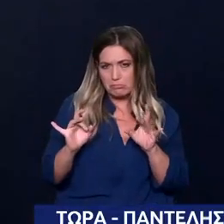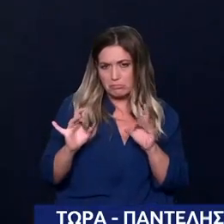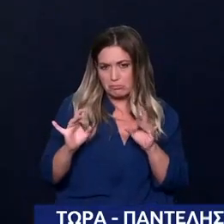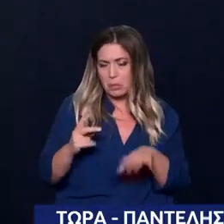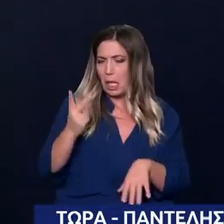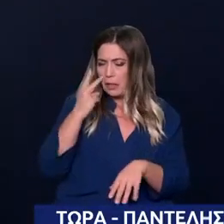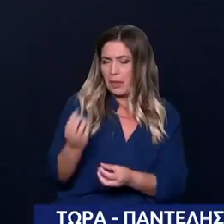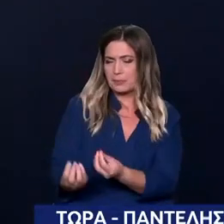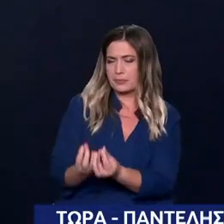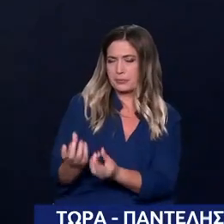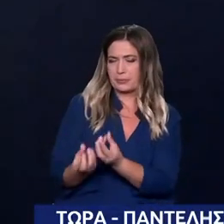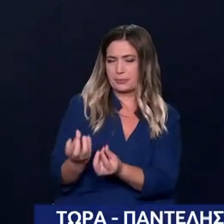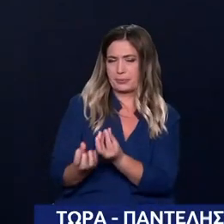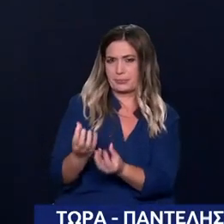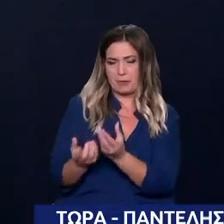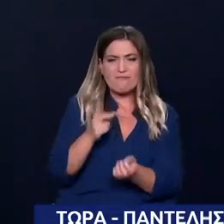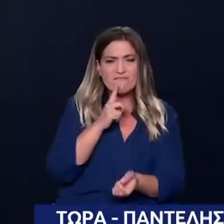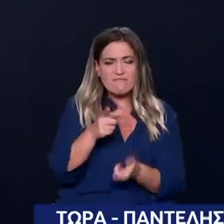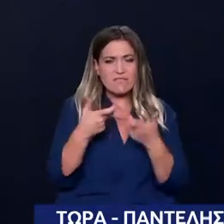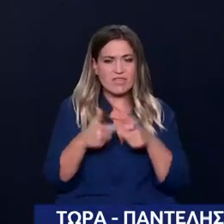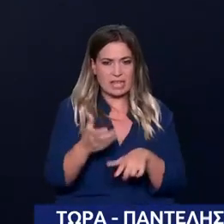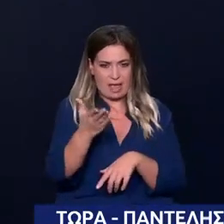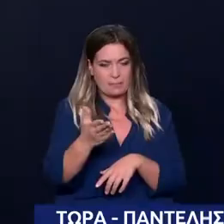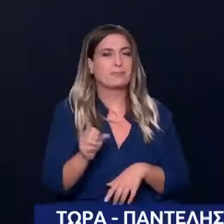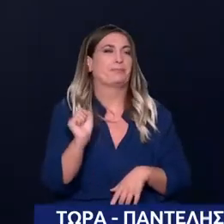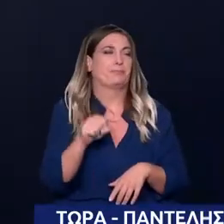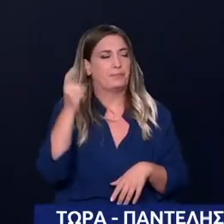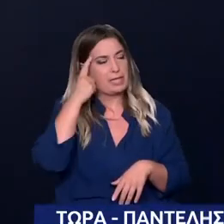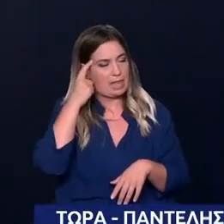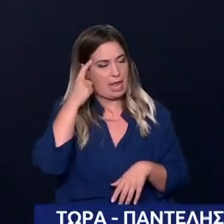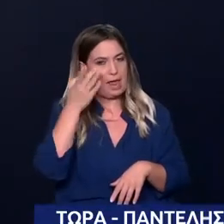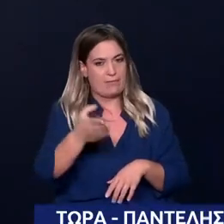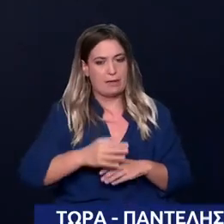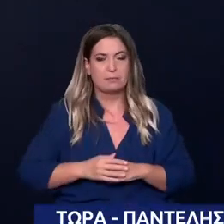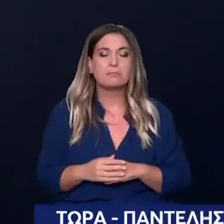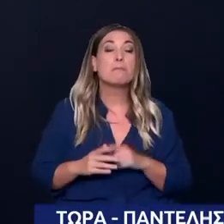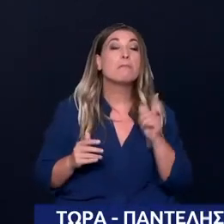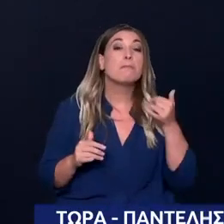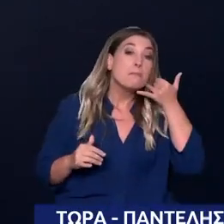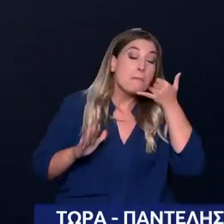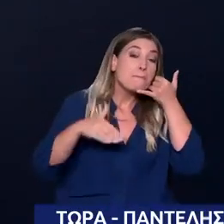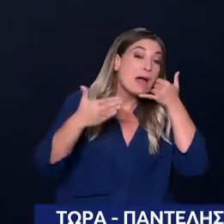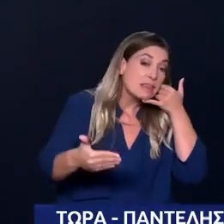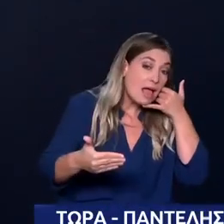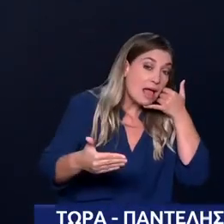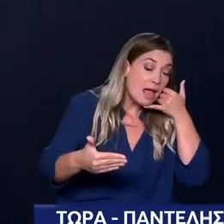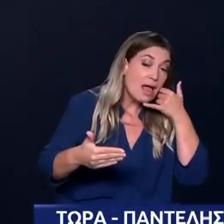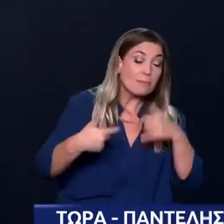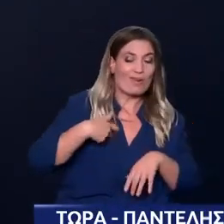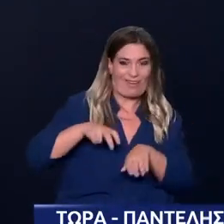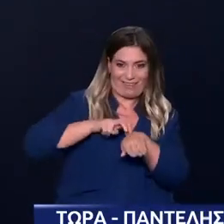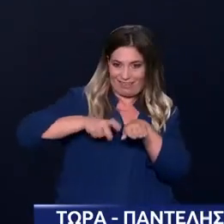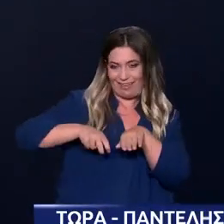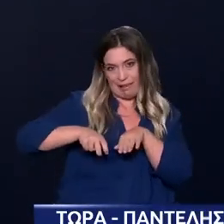μικρή φωτιά που φαίνεται στο βίντεο που σας έστειλα. Αυτό που βλέπουμε τώρα. Επόμενο. Μετά πήγα προς την Ειρήνη για